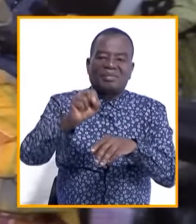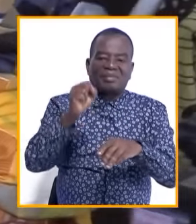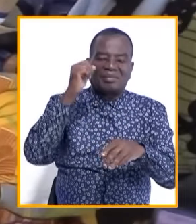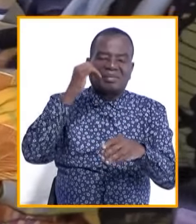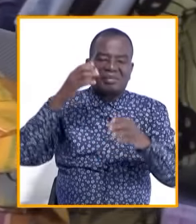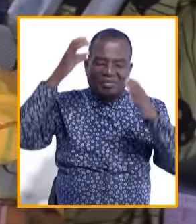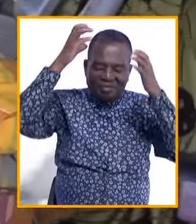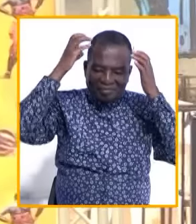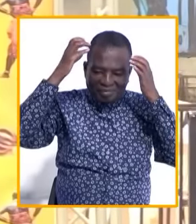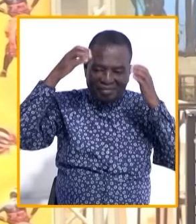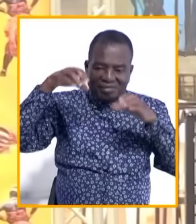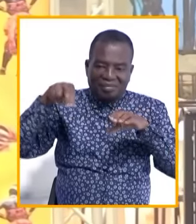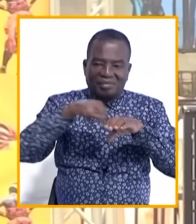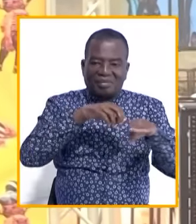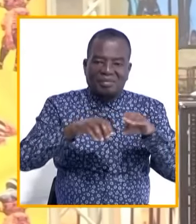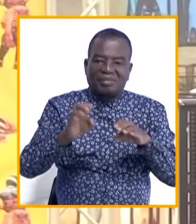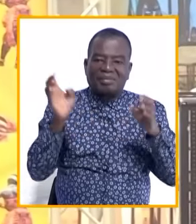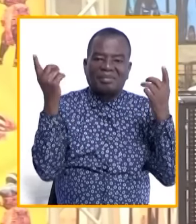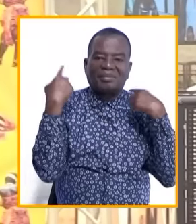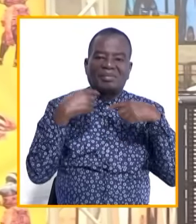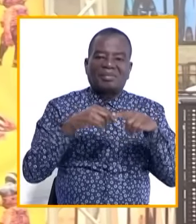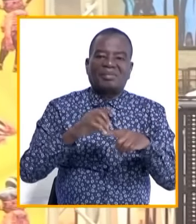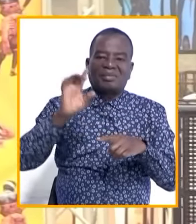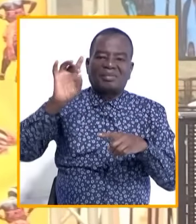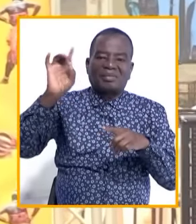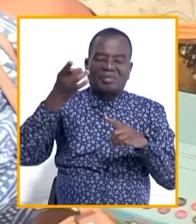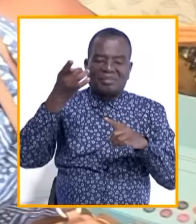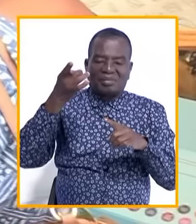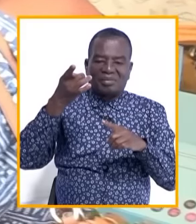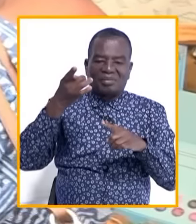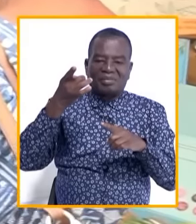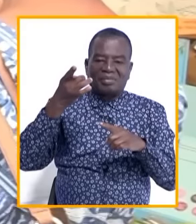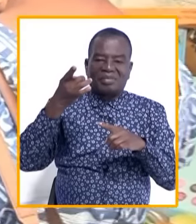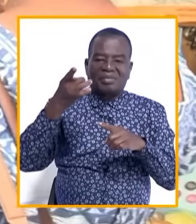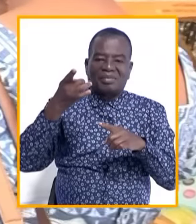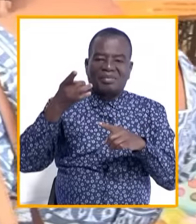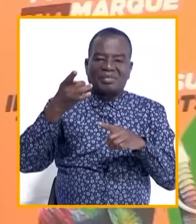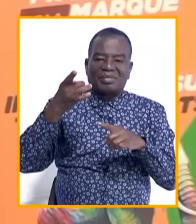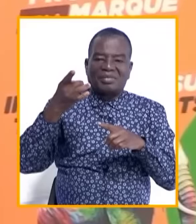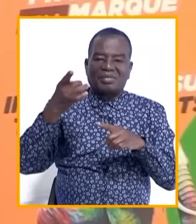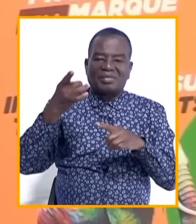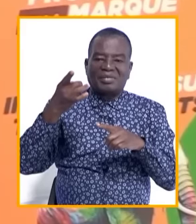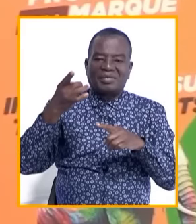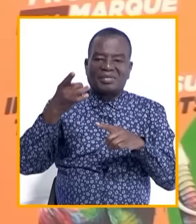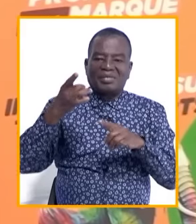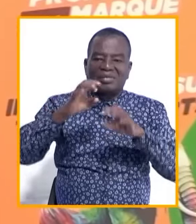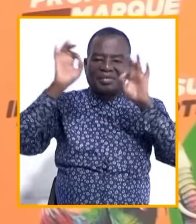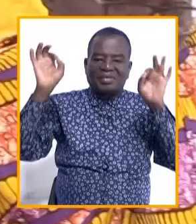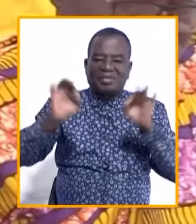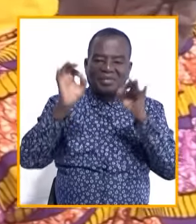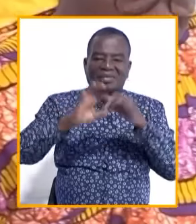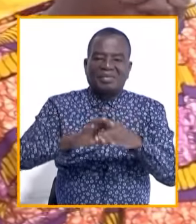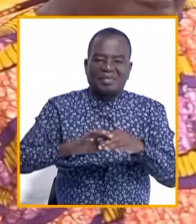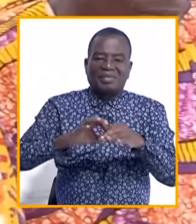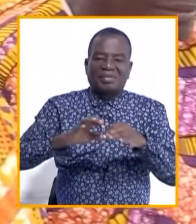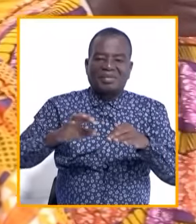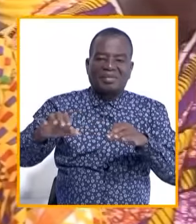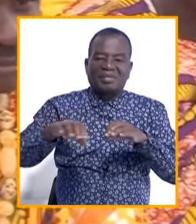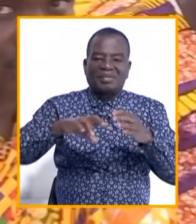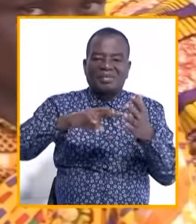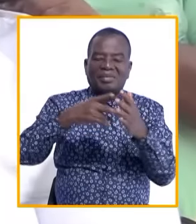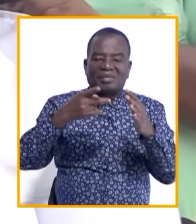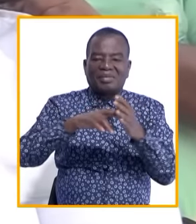de naissance, samedi. Cette intronisation se tient à l'occasion de la 8e édition du Volo Festival Bal Poussière,